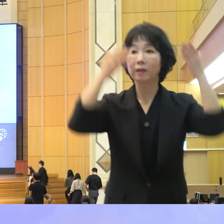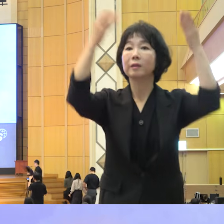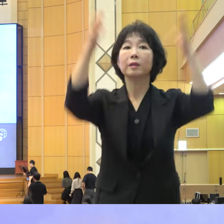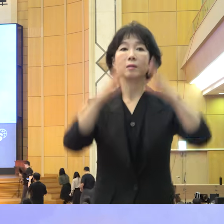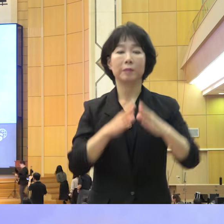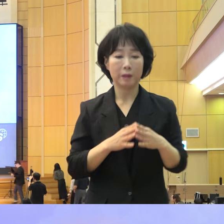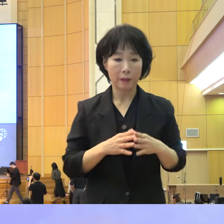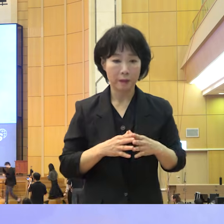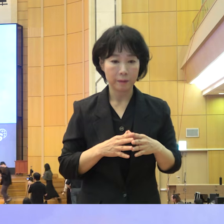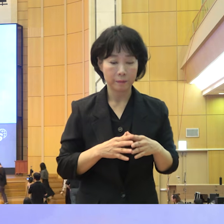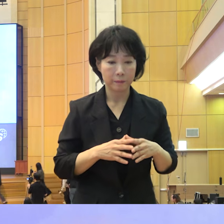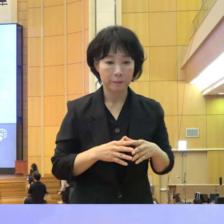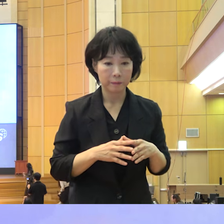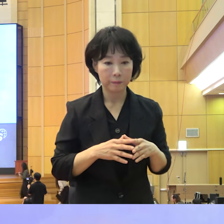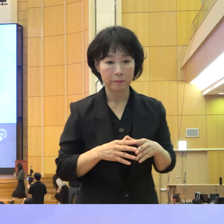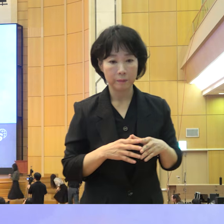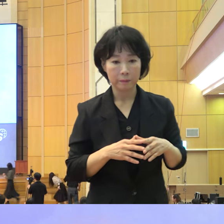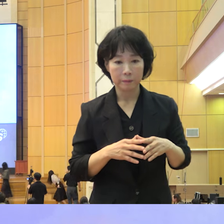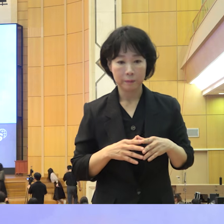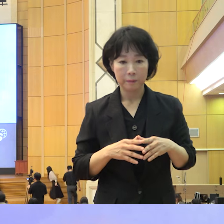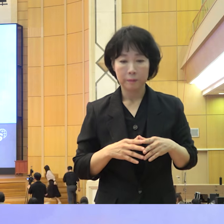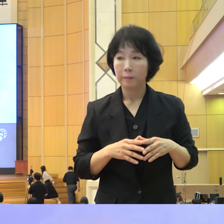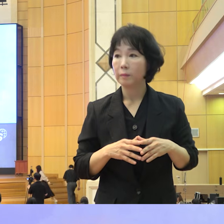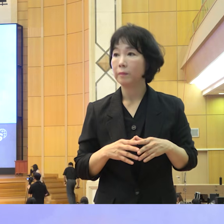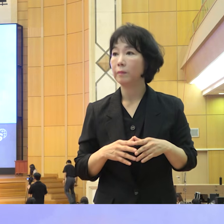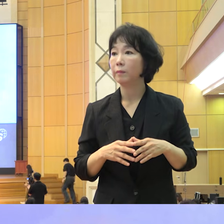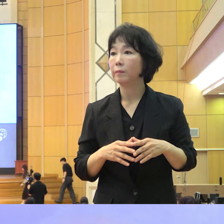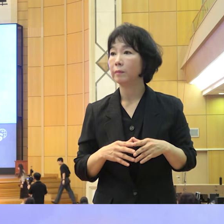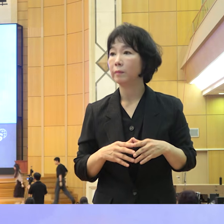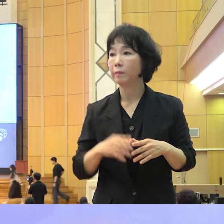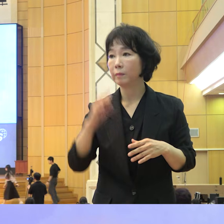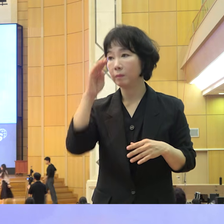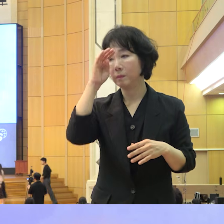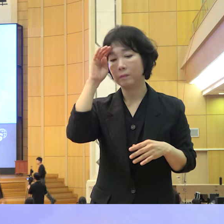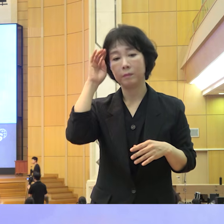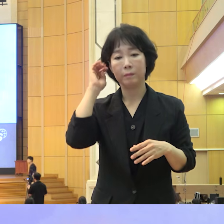156장 복음성가 찬양 부르면서 예물 드리도록 하겠습니다.